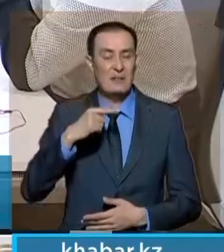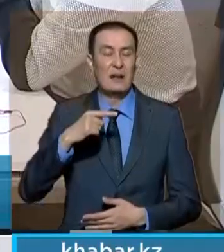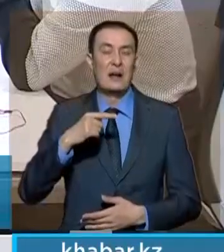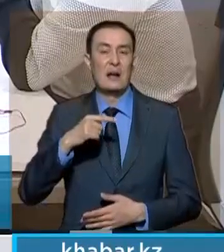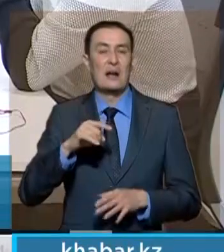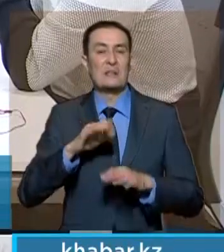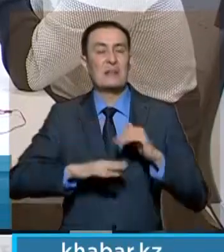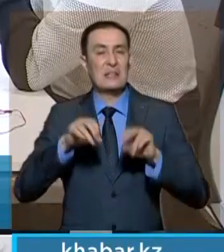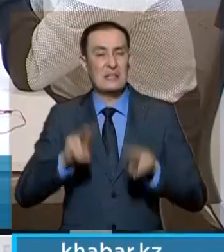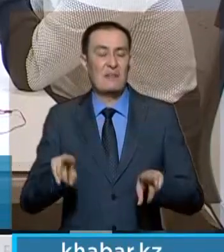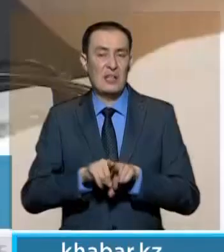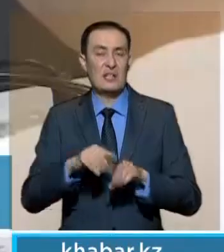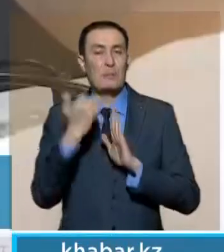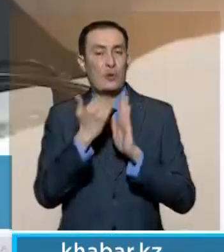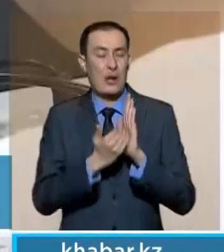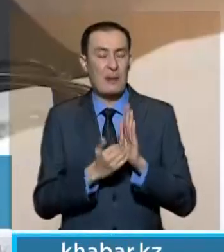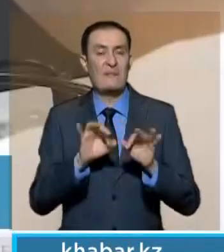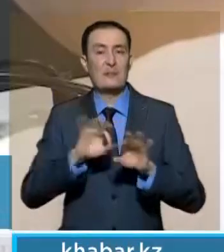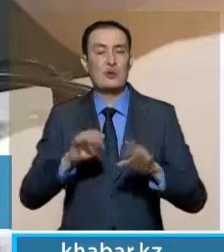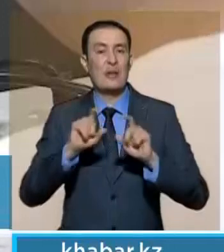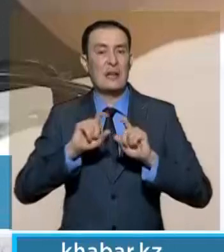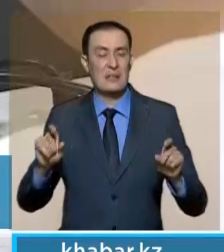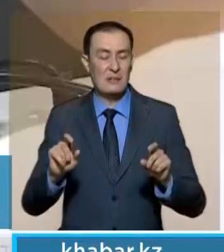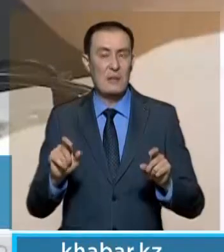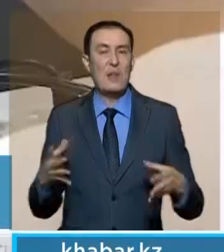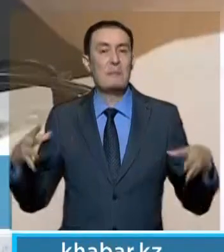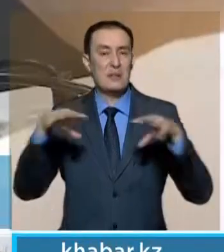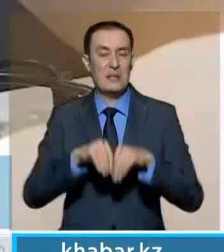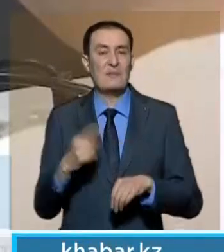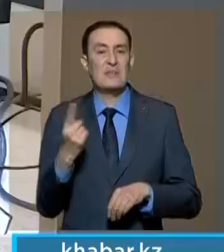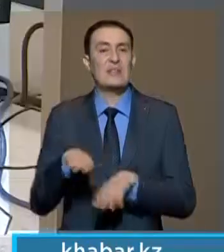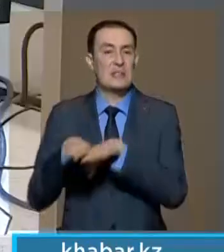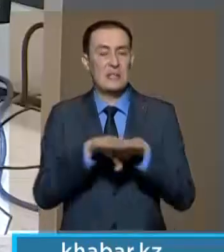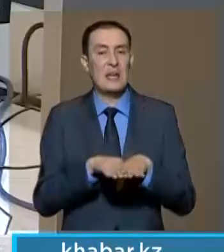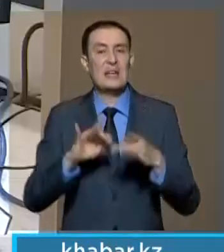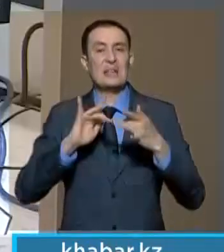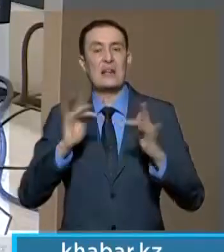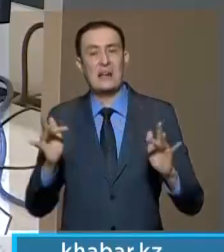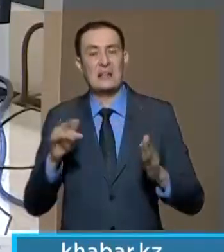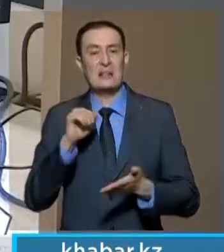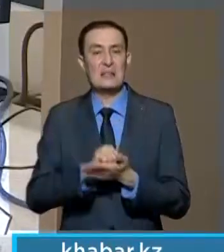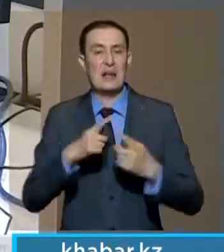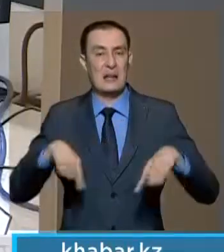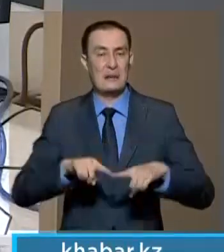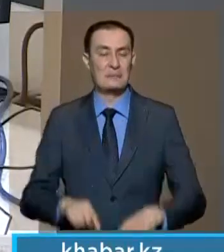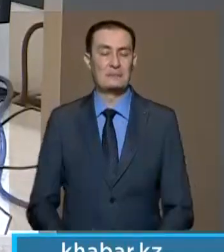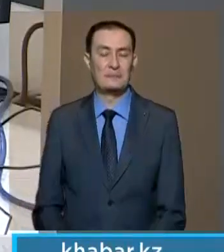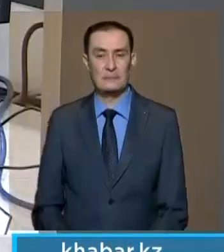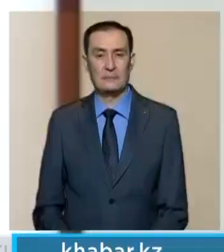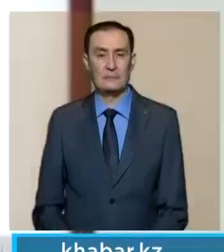контента. А все сетевые издания и информационные агентства объединят в единое понятие «интернет-издание».